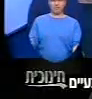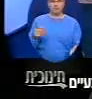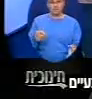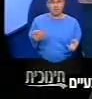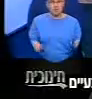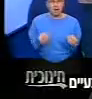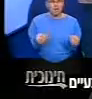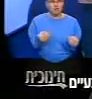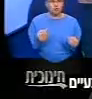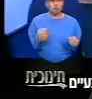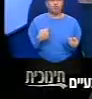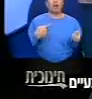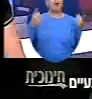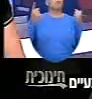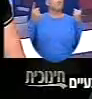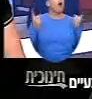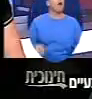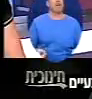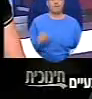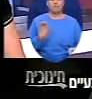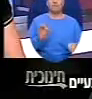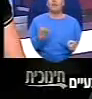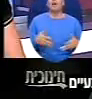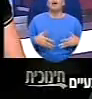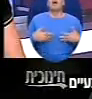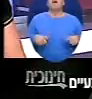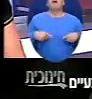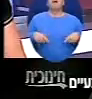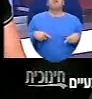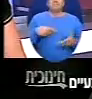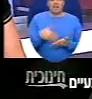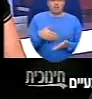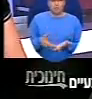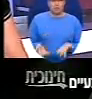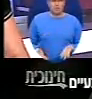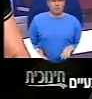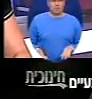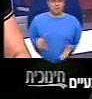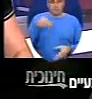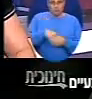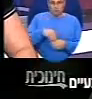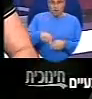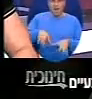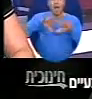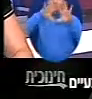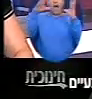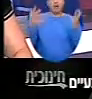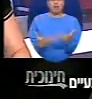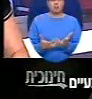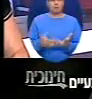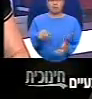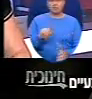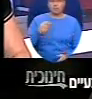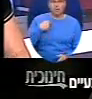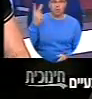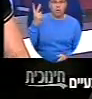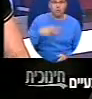משהו שאנחנו חייבים בשביל המשך ההישרדות שלנו כאנשים על פני הכדור הזה, וזה מה שאנחנו לא